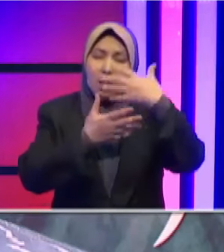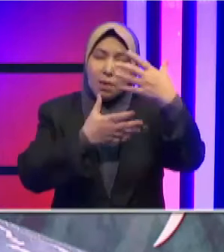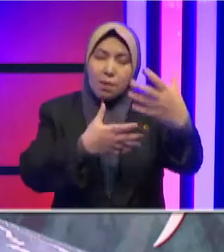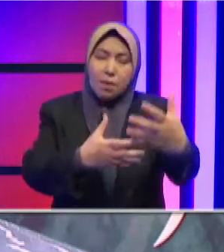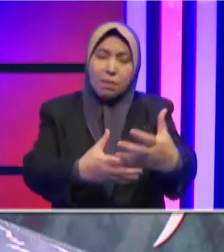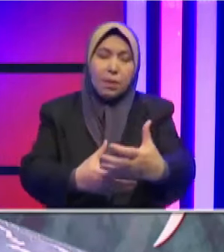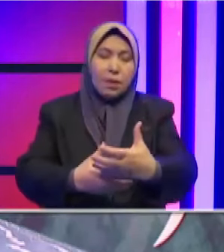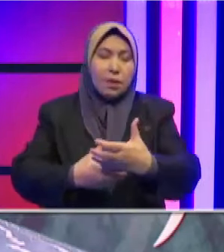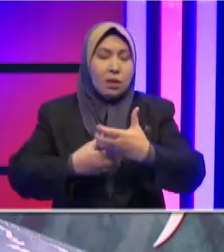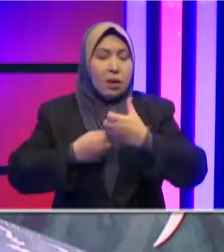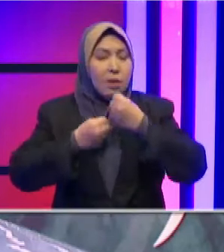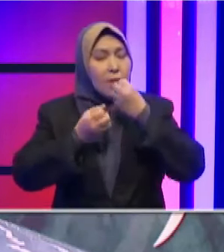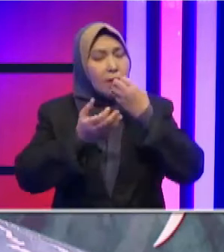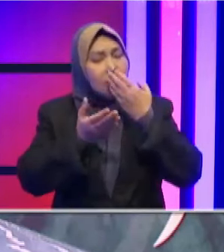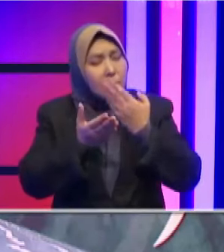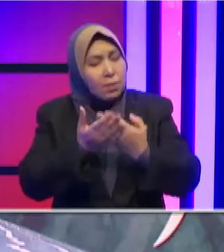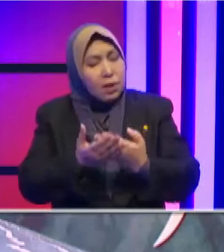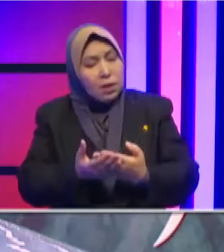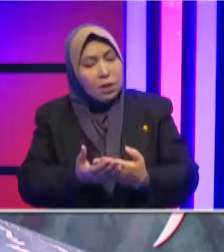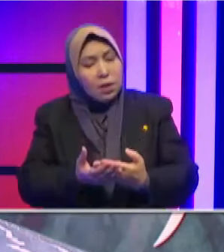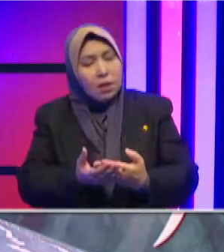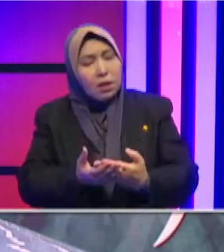like kho